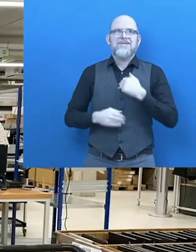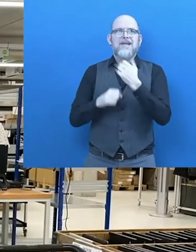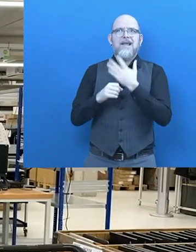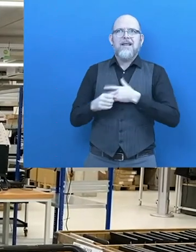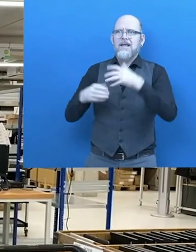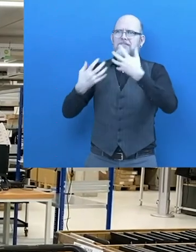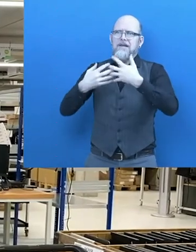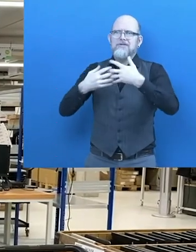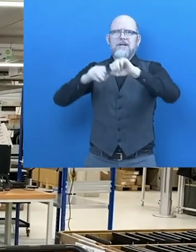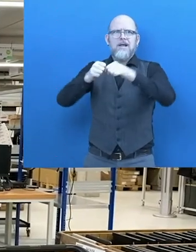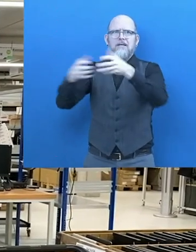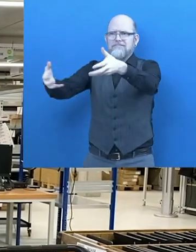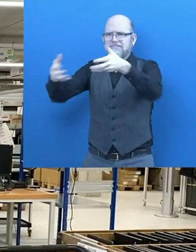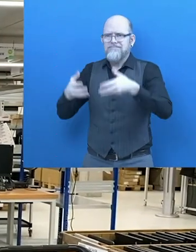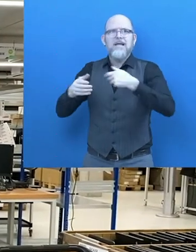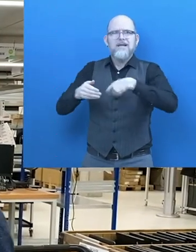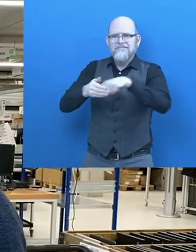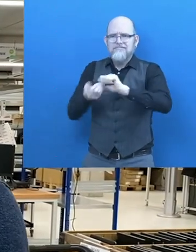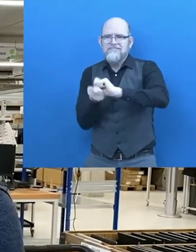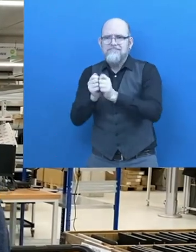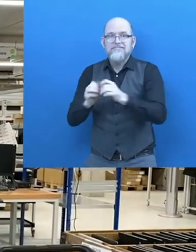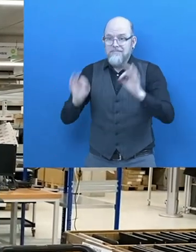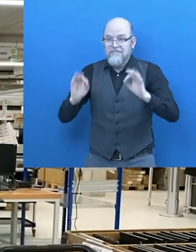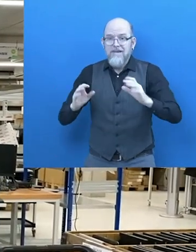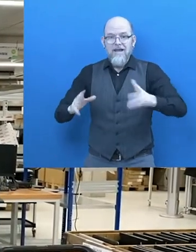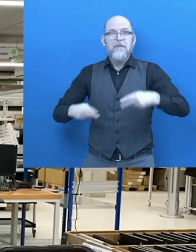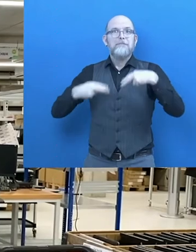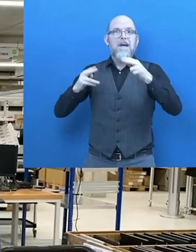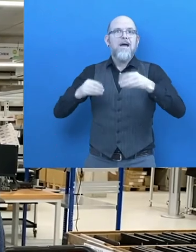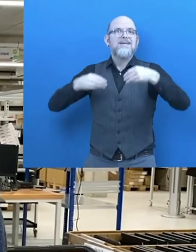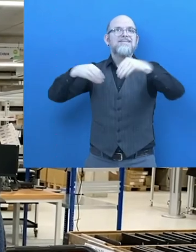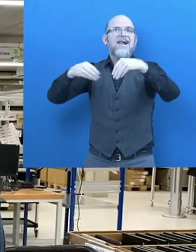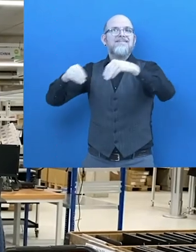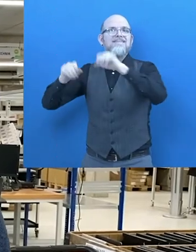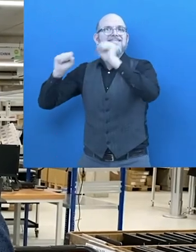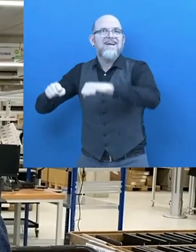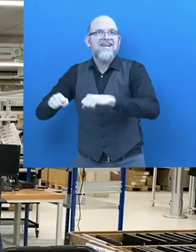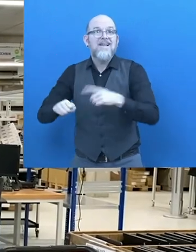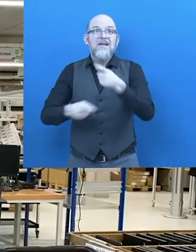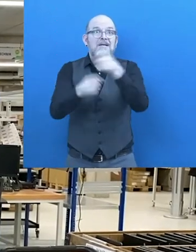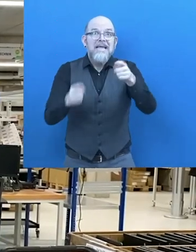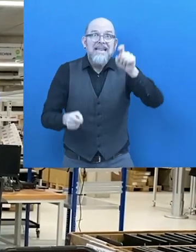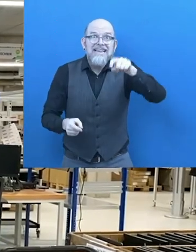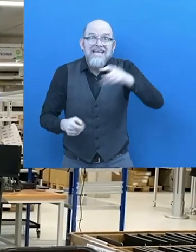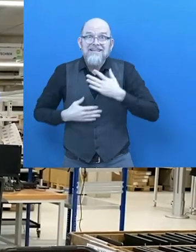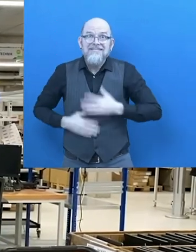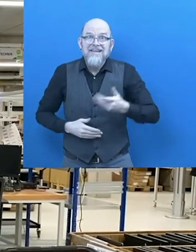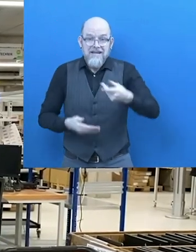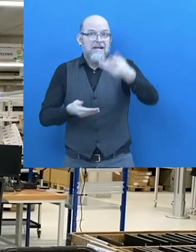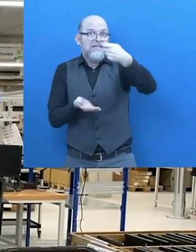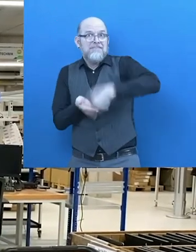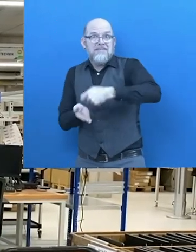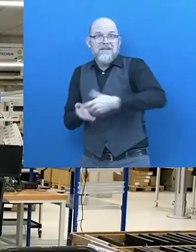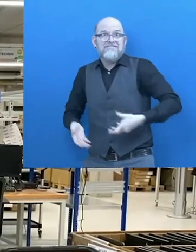der Zukunft. Diese Geräte haben noch lange nicht ausgedient und es ist eine Freude, mit dem ganzen IFB-Team diese Geräte ein neues Leben zu